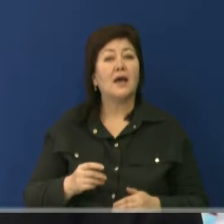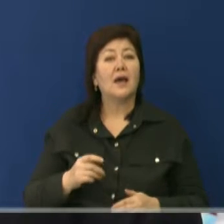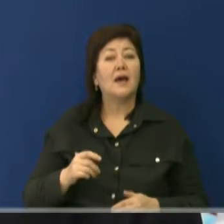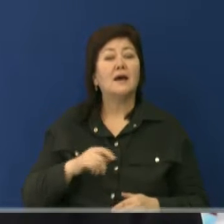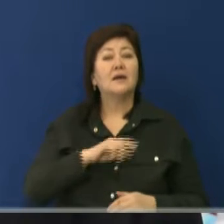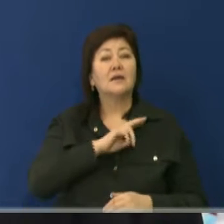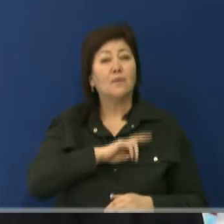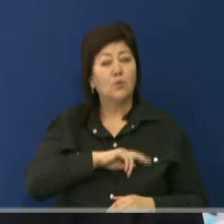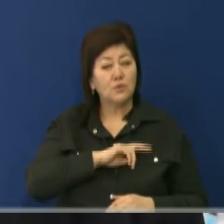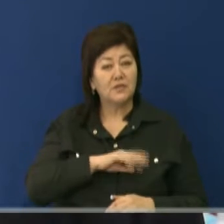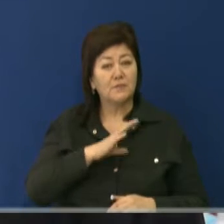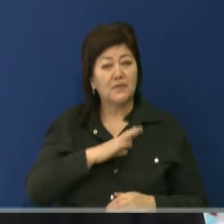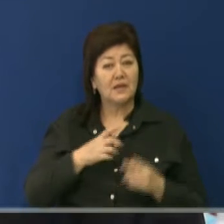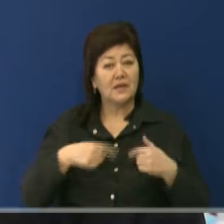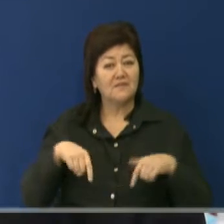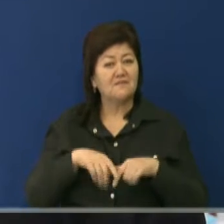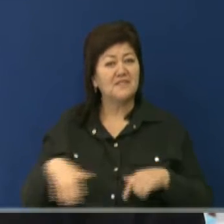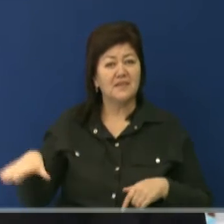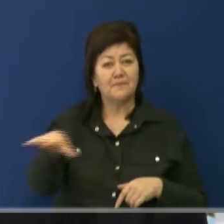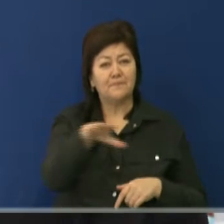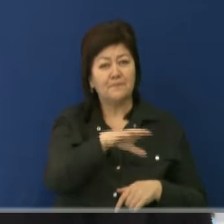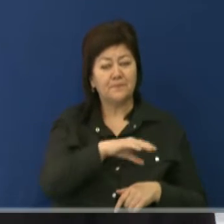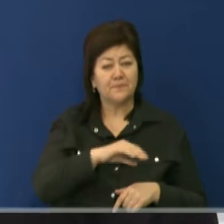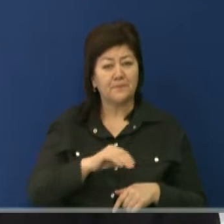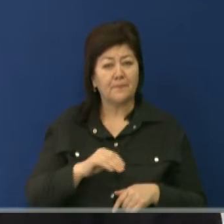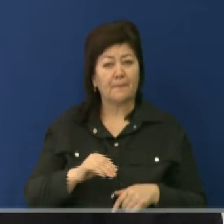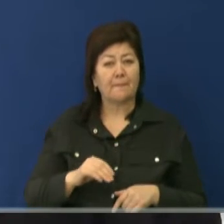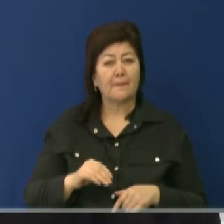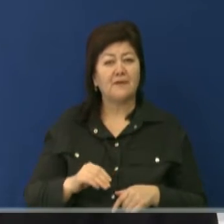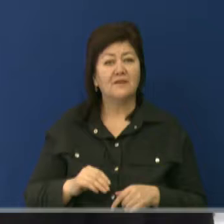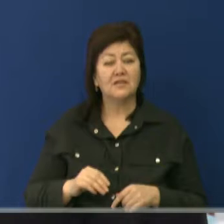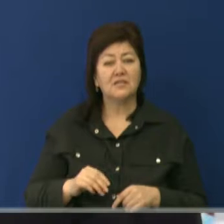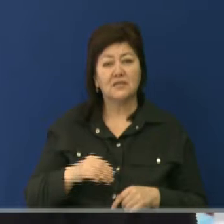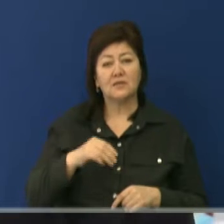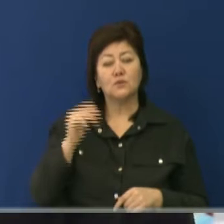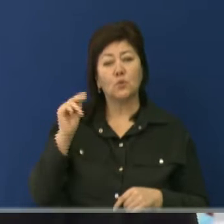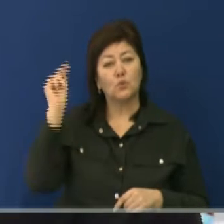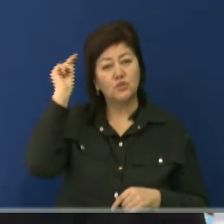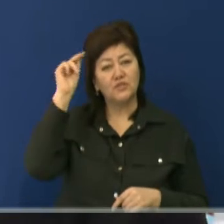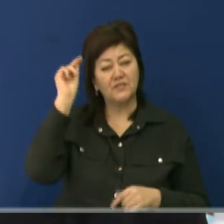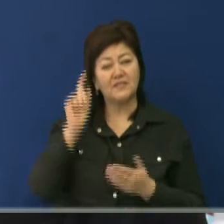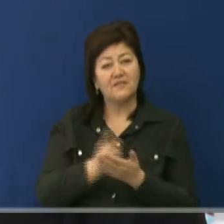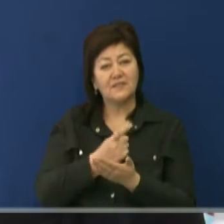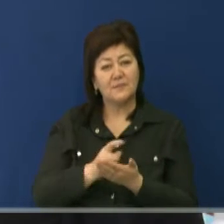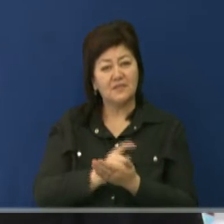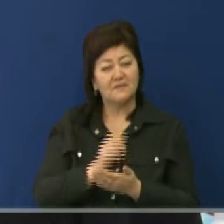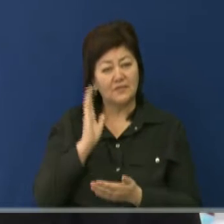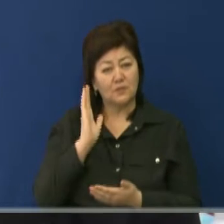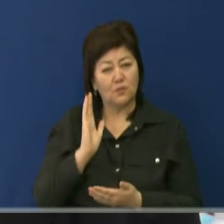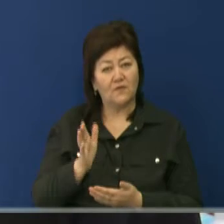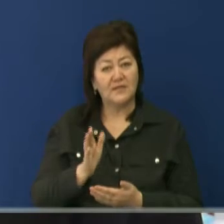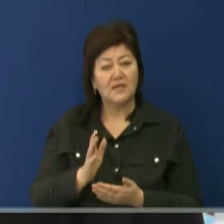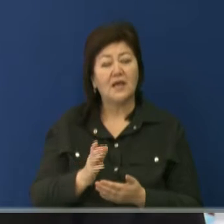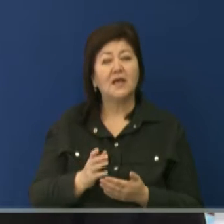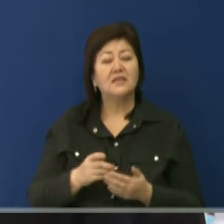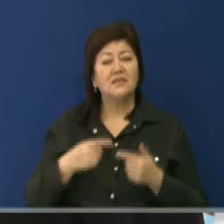ваши ученики дальнейшем стали. Сіздің шәкірттеріңіздің барлығы тек үлкен спортшылар ғана емес, сонымен қатар өмірдің